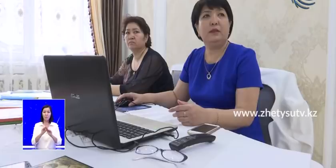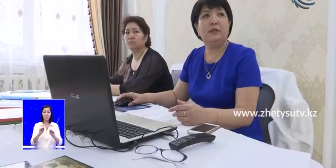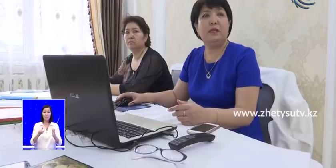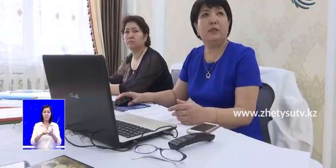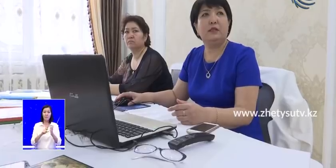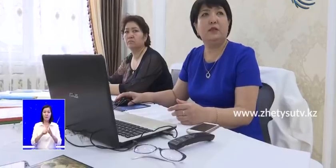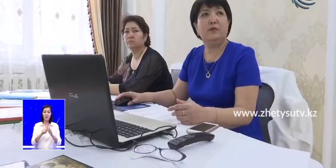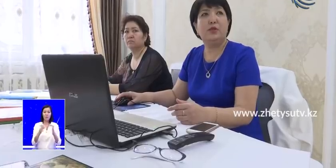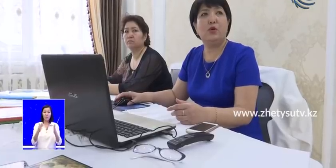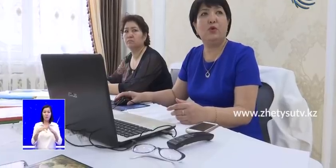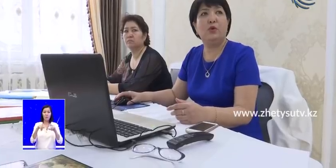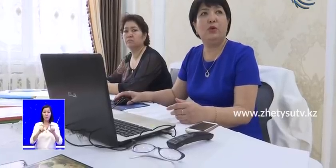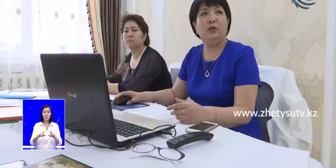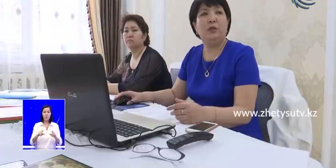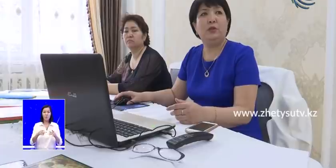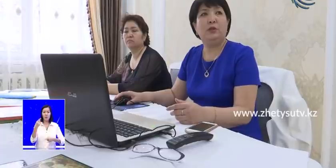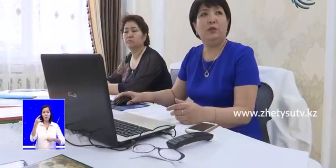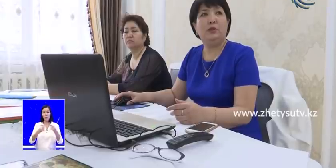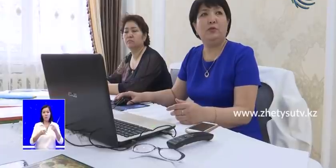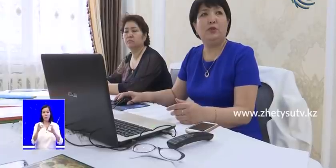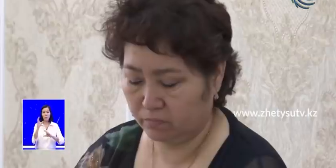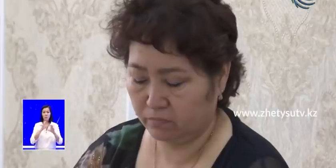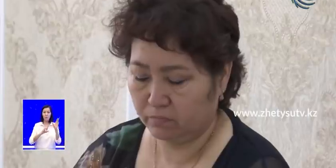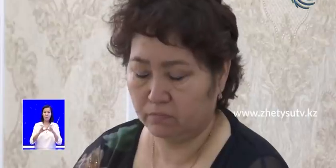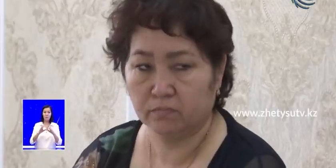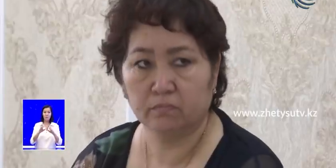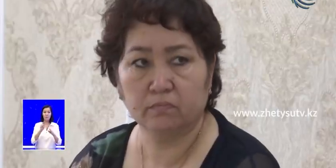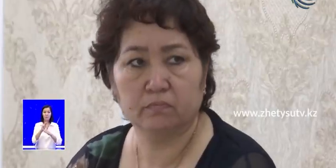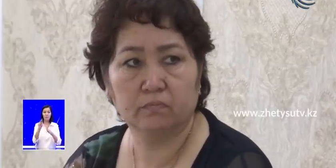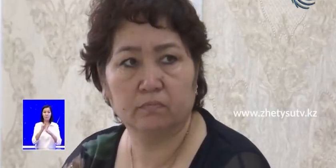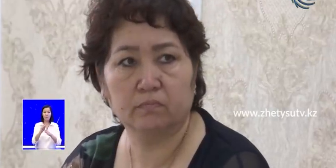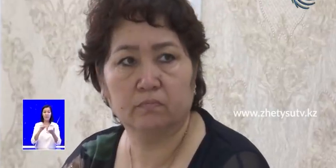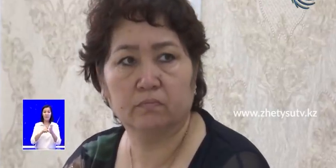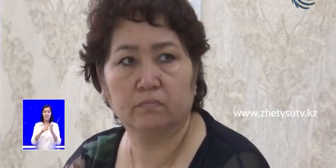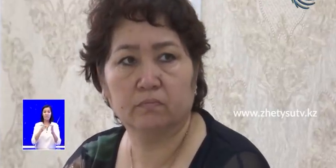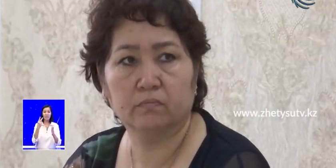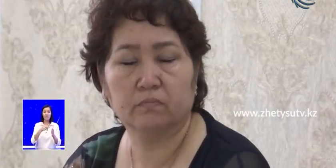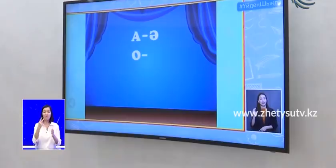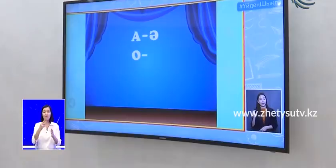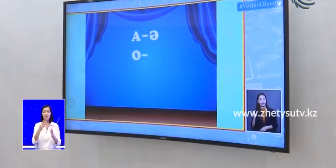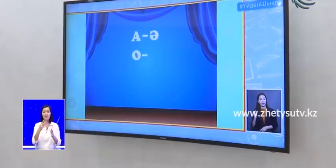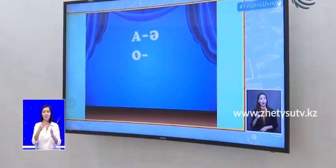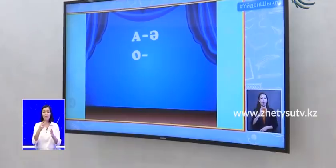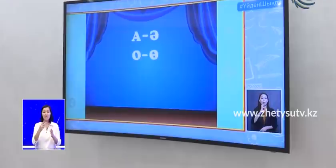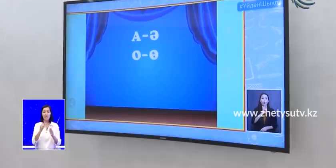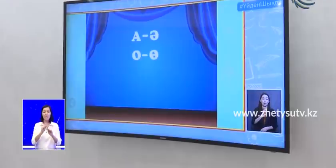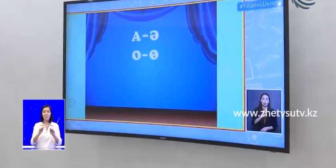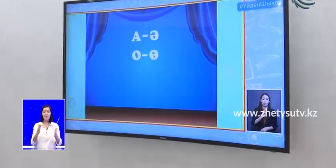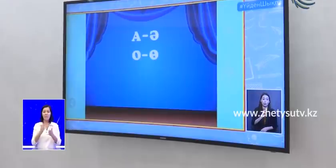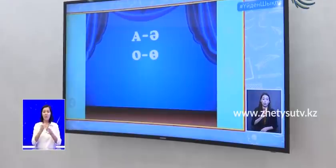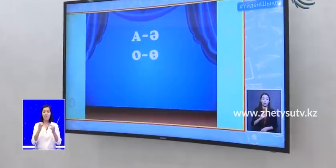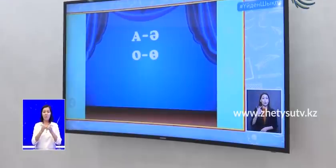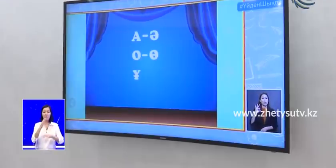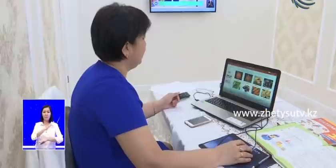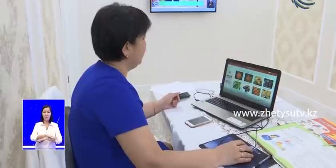қазір үйден шықпай онлайн режимде студенттеріне сабақ береді. Айтуынша сыныбында 22 бала бар. Арнайы 10 пән қамтылған.